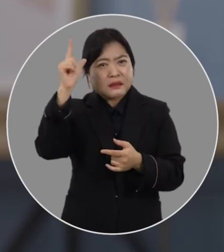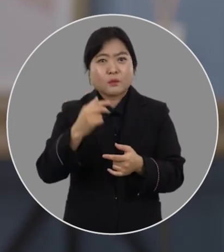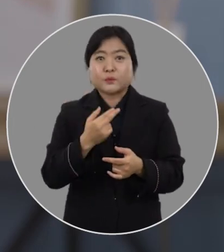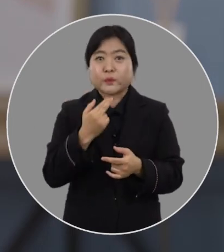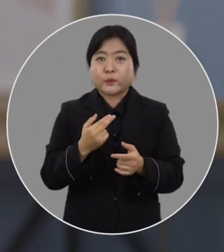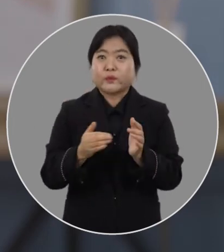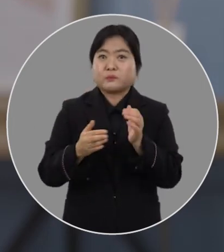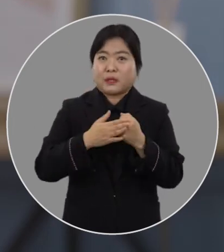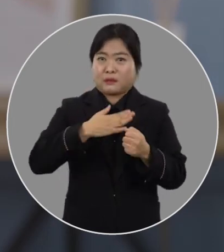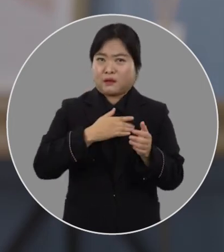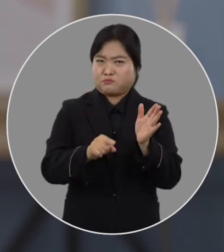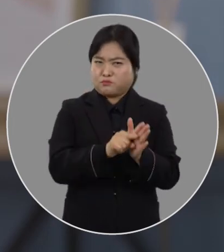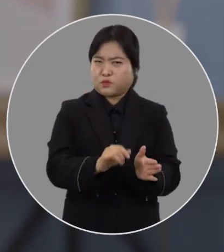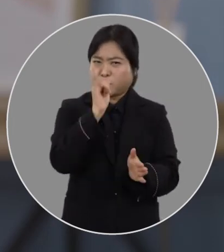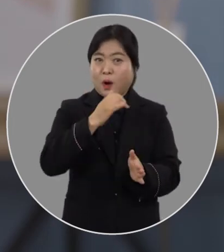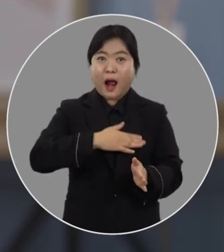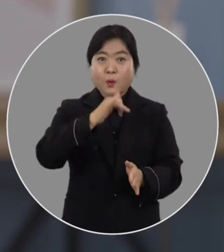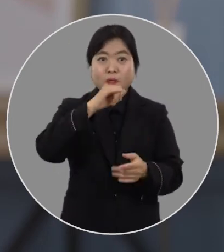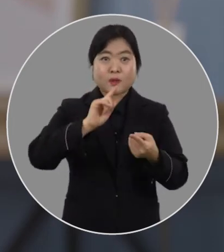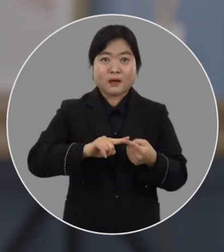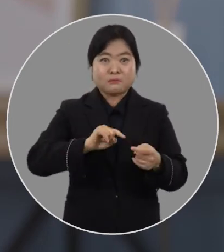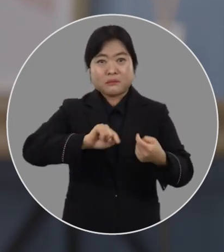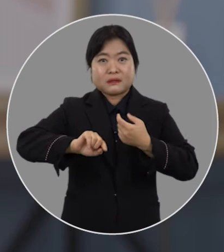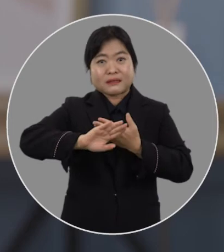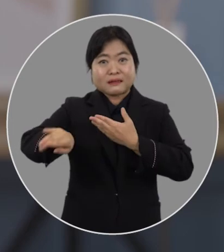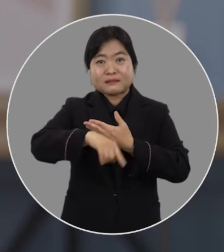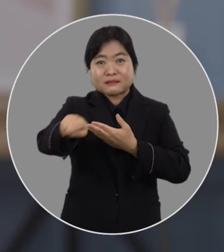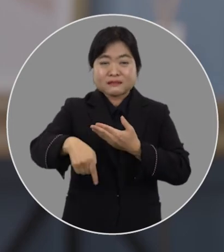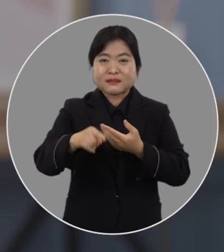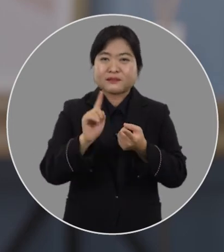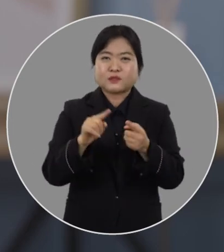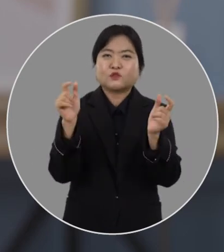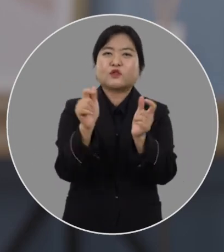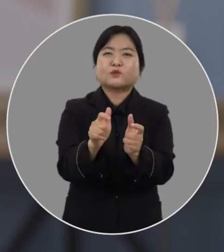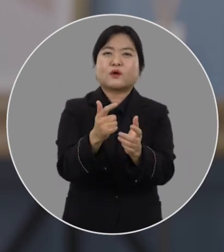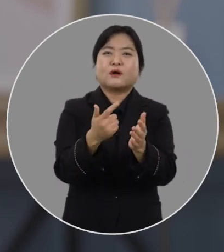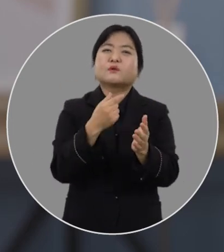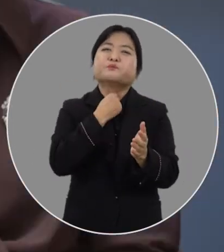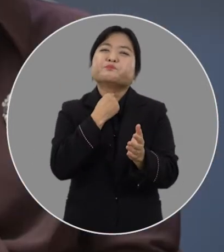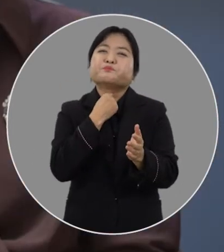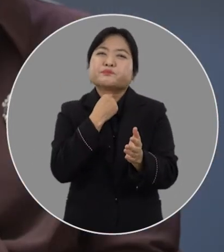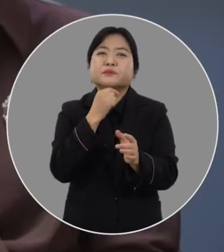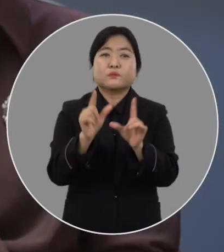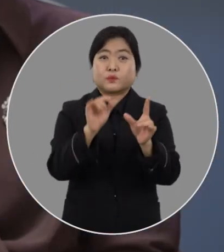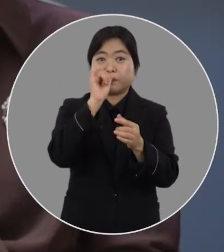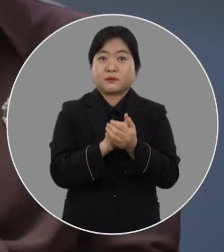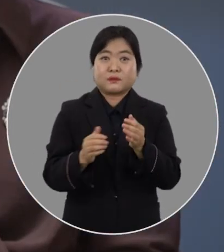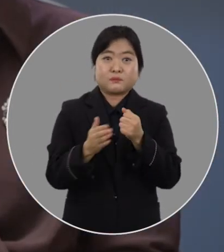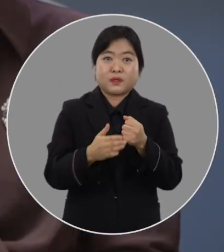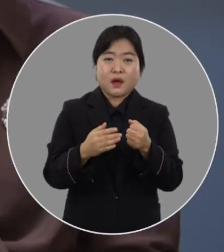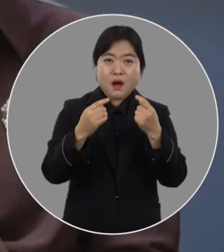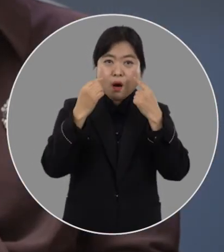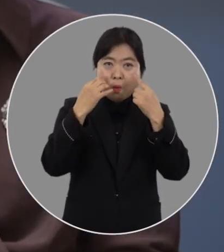위해서, 즉 자신이 믿고 있고 알고 있던 것과 배치되는 사실을 최소화하려는 경향이 있습니다. 이로 인해서